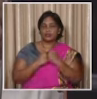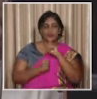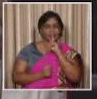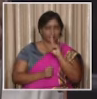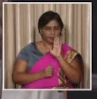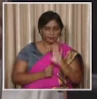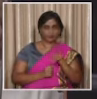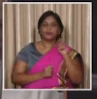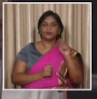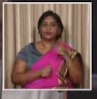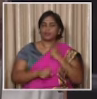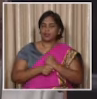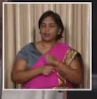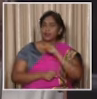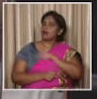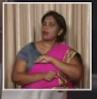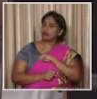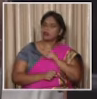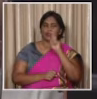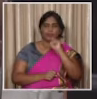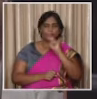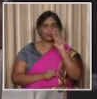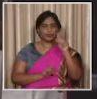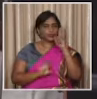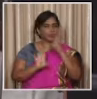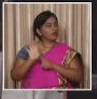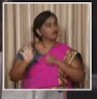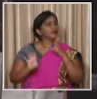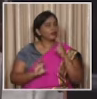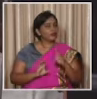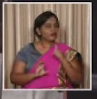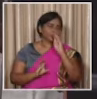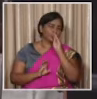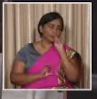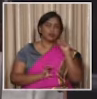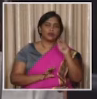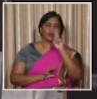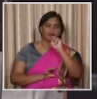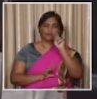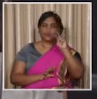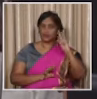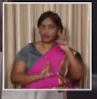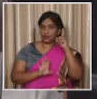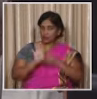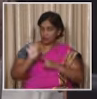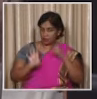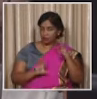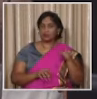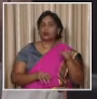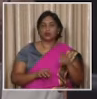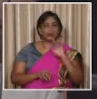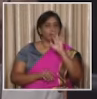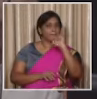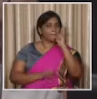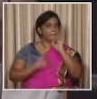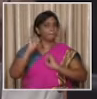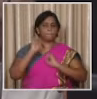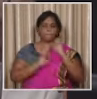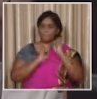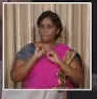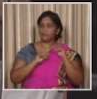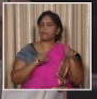තිබෙනවා. රාජ්‍ය ආදායම 2022 වසරට සාපේක්ෂව 2023 වසරේදී 50%කට